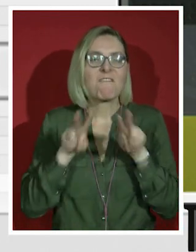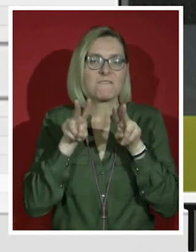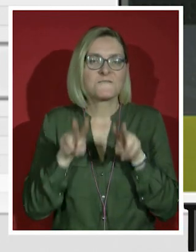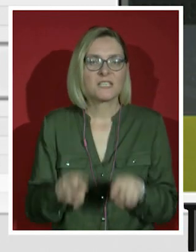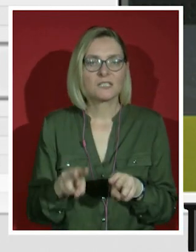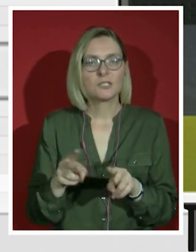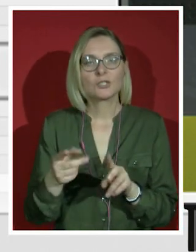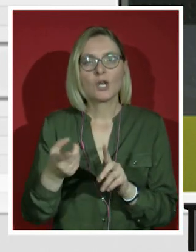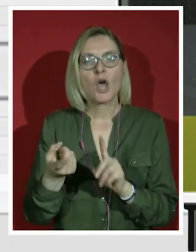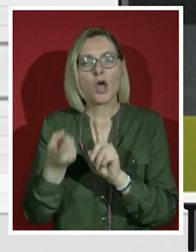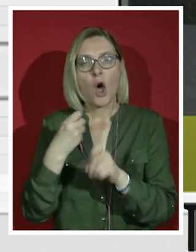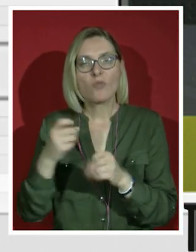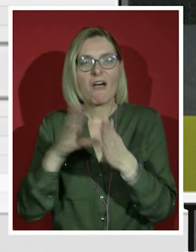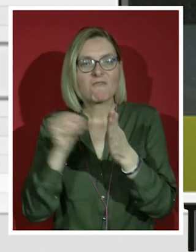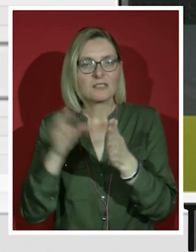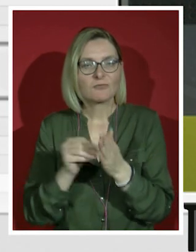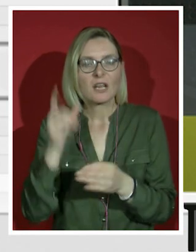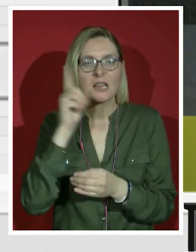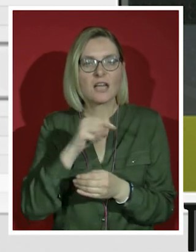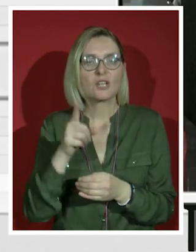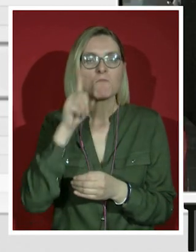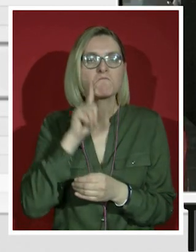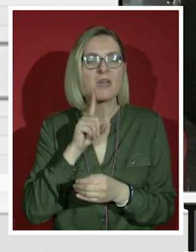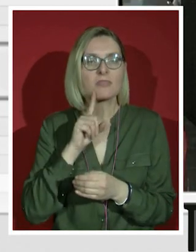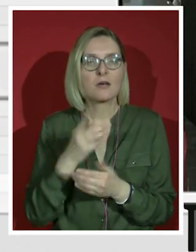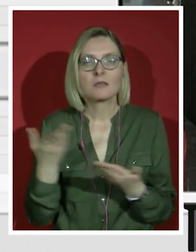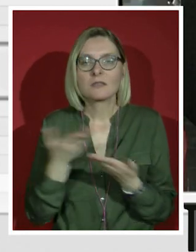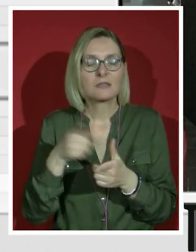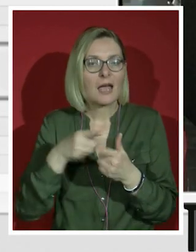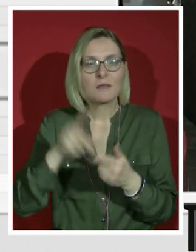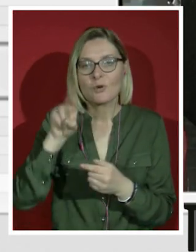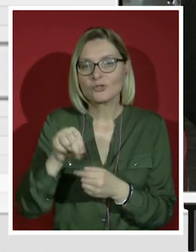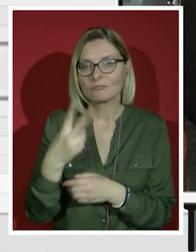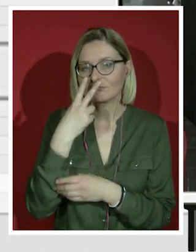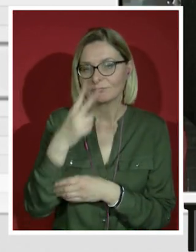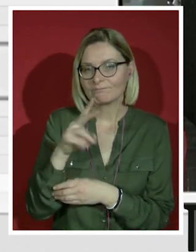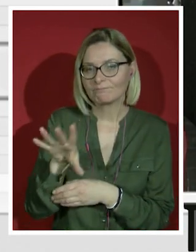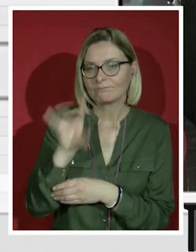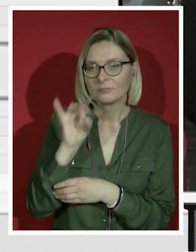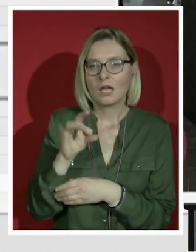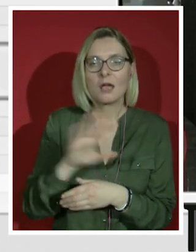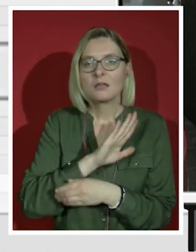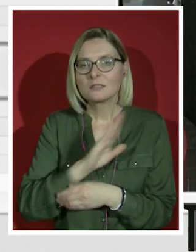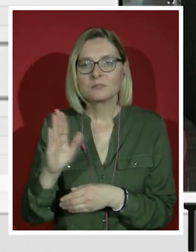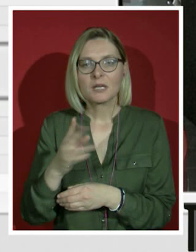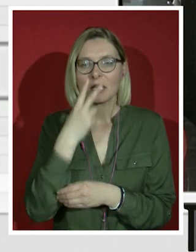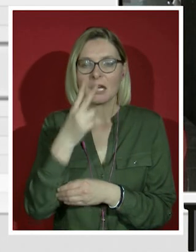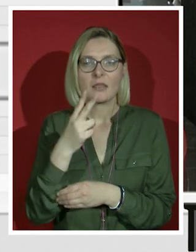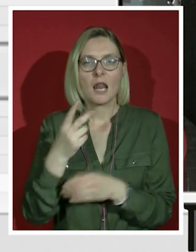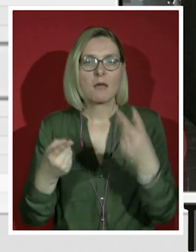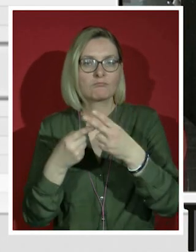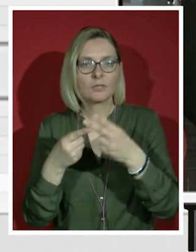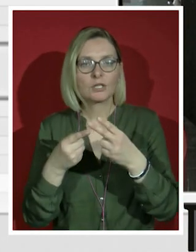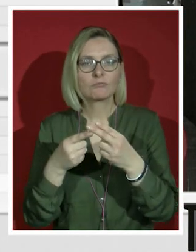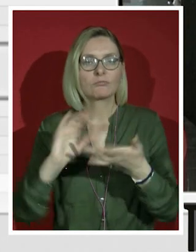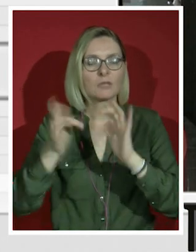од фалсификуваниот, лажниот мед? Сите, сите сме гледале по медиумите, по Фейсбук, по